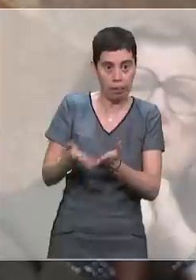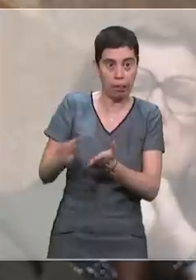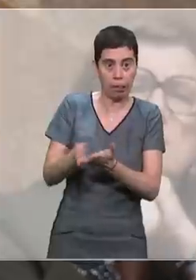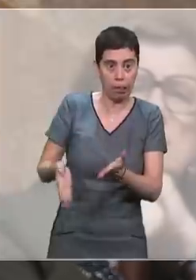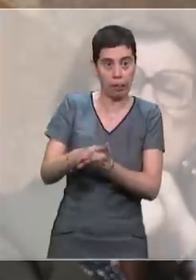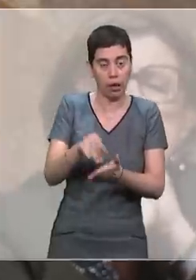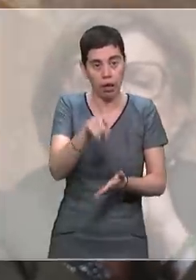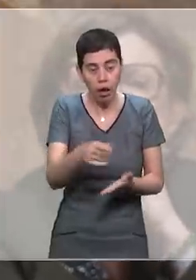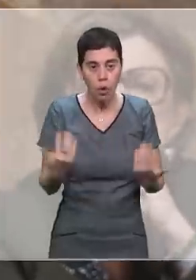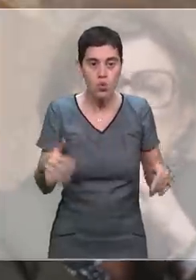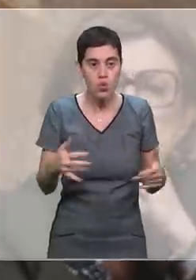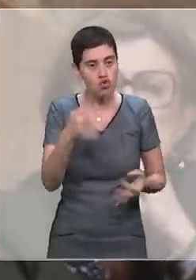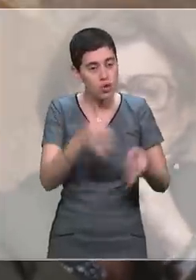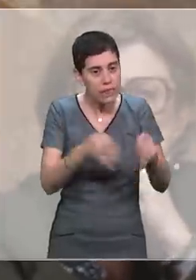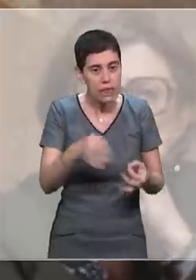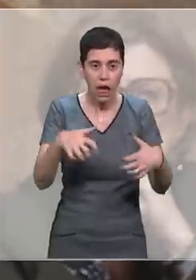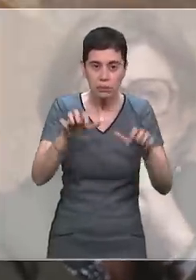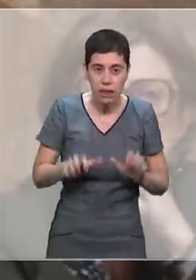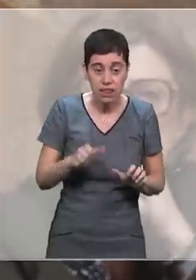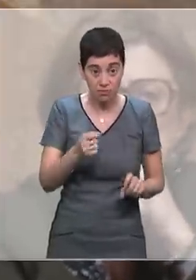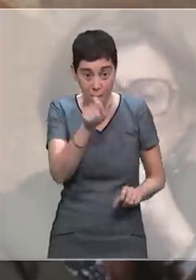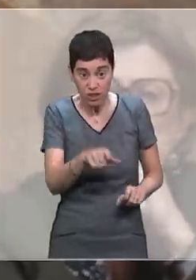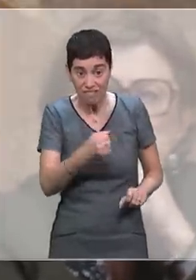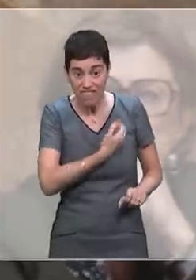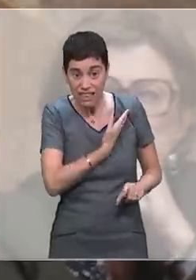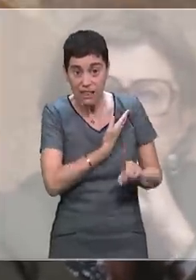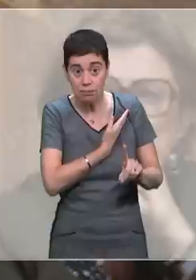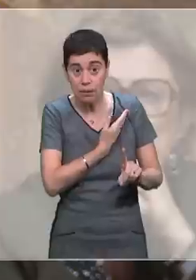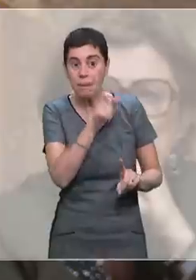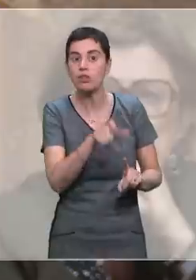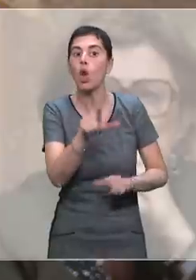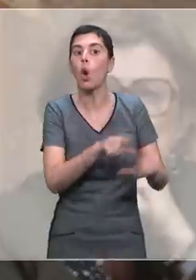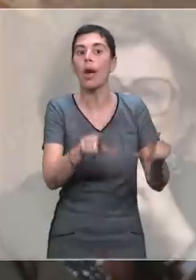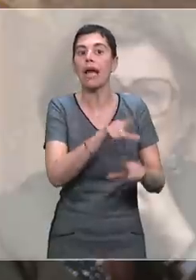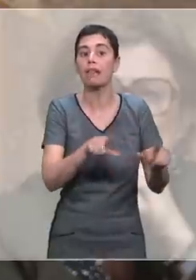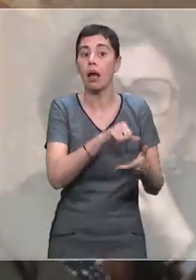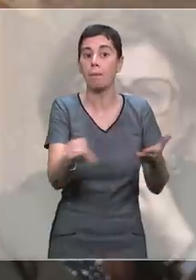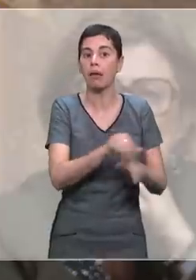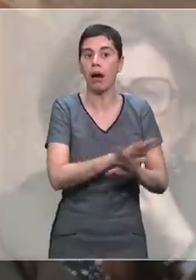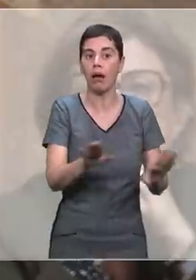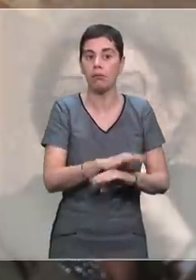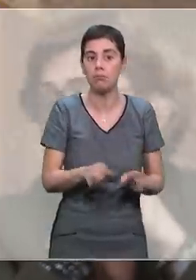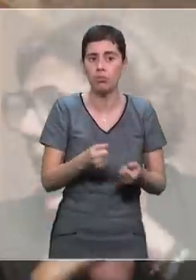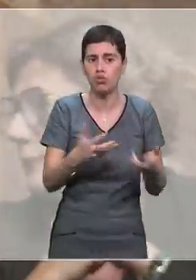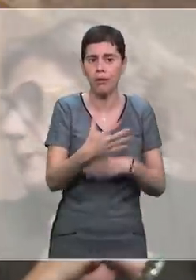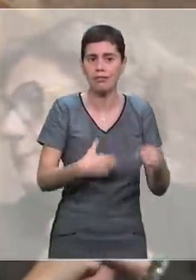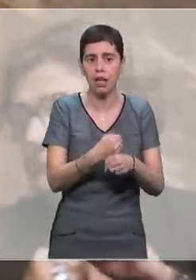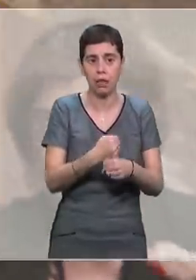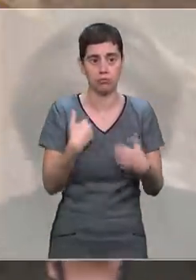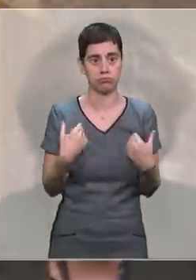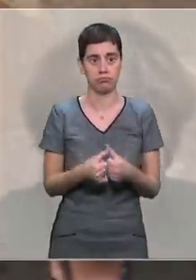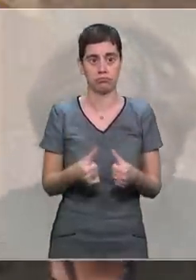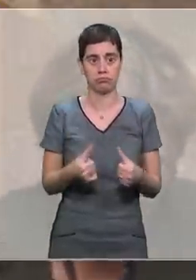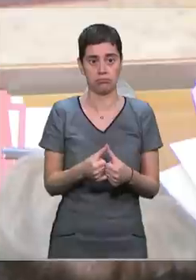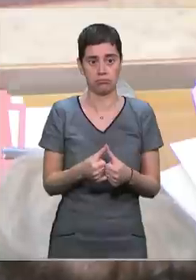et administratif que vivent des victimes non pas de squatteurs, mais de locataires indélicats qui ne payent plus leur loyer depuis des années. Je pense